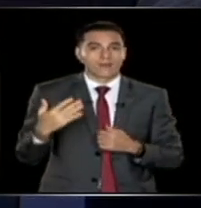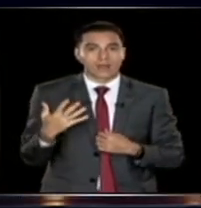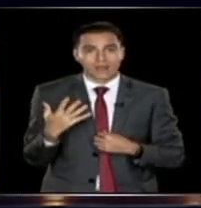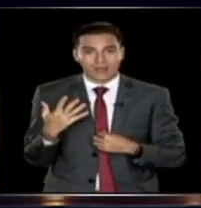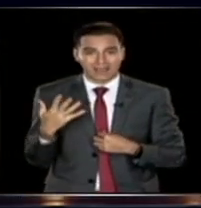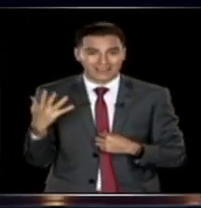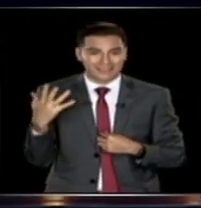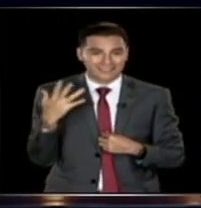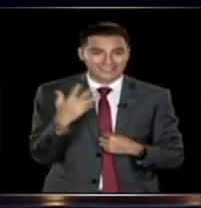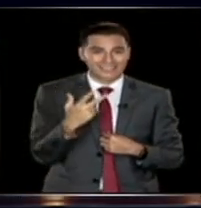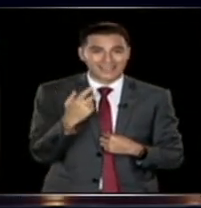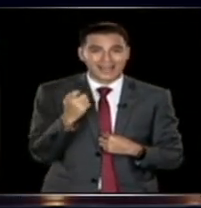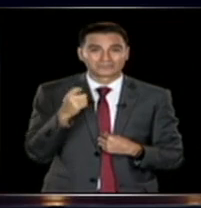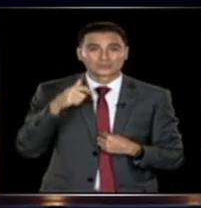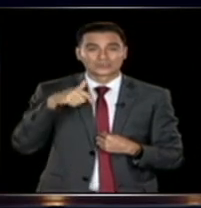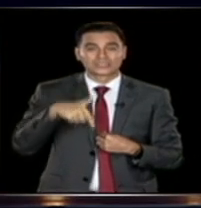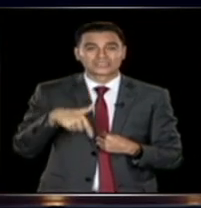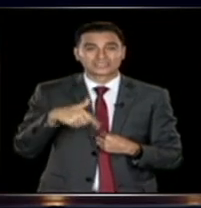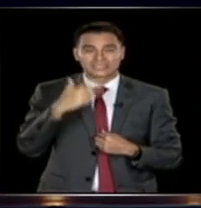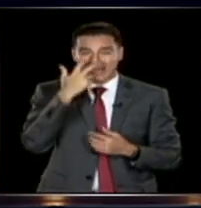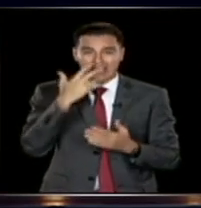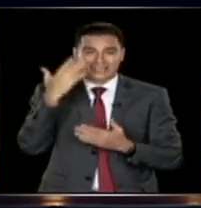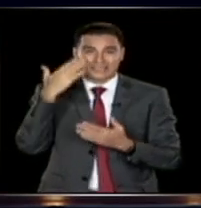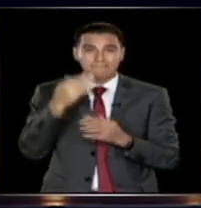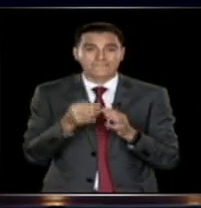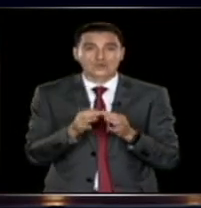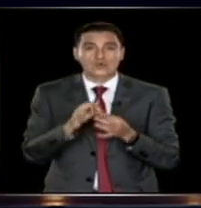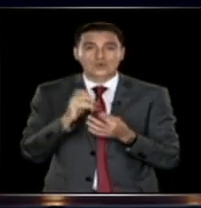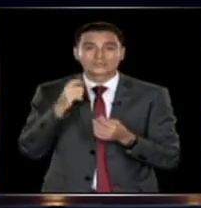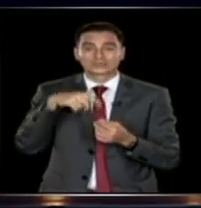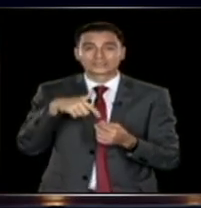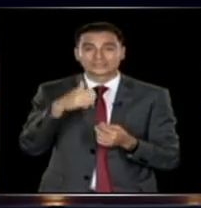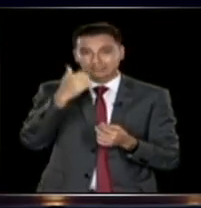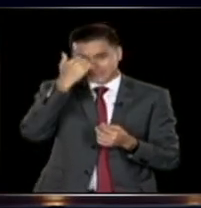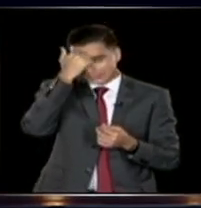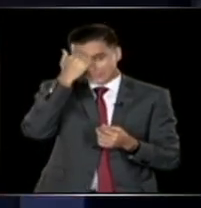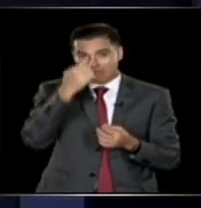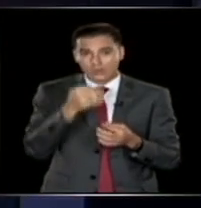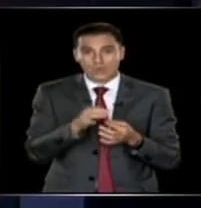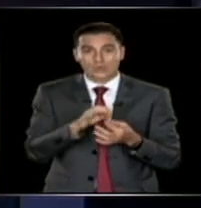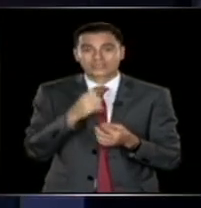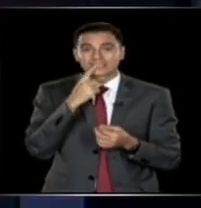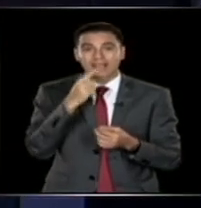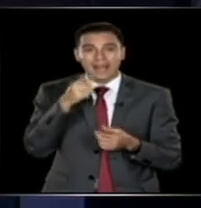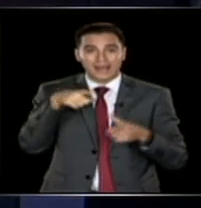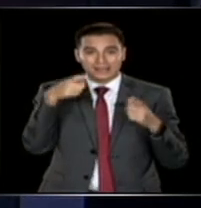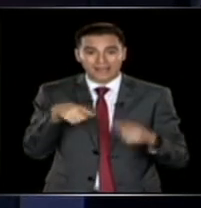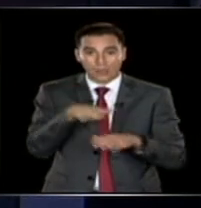من 65 مليون سنة كانت موطن